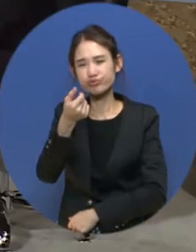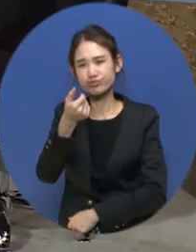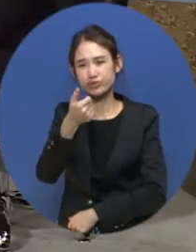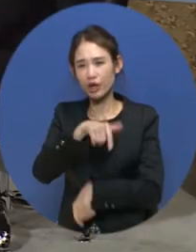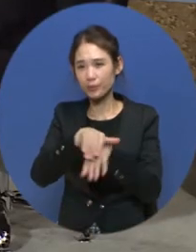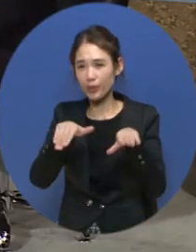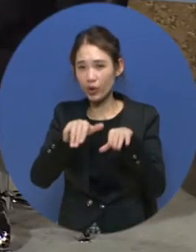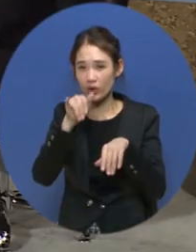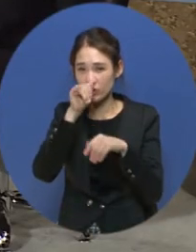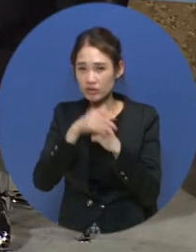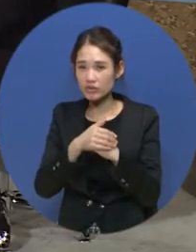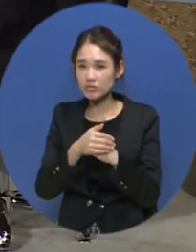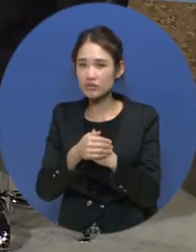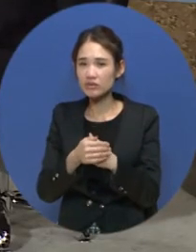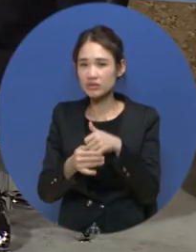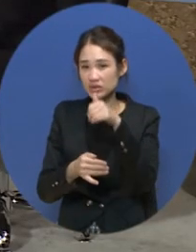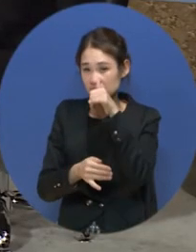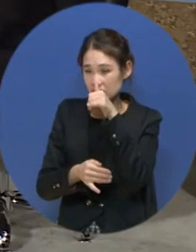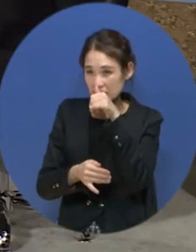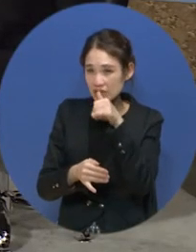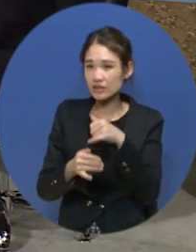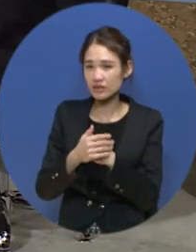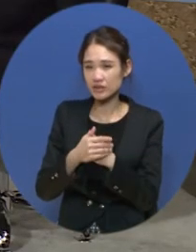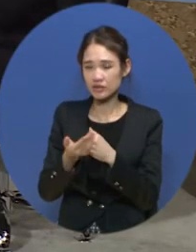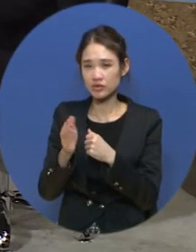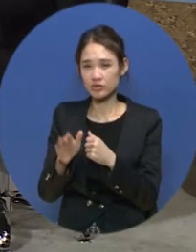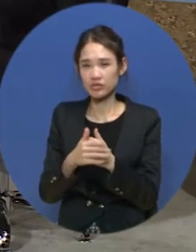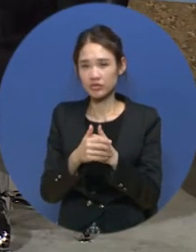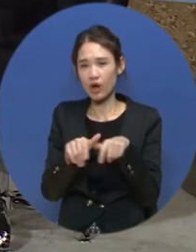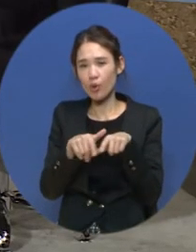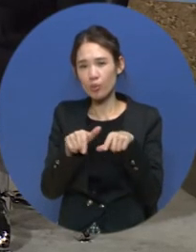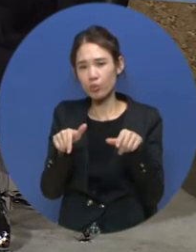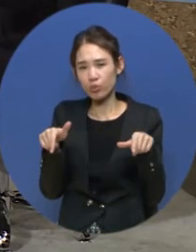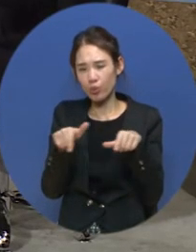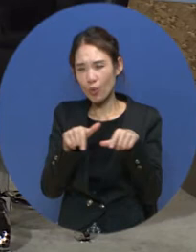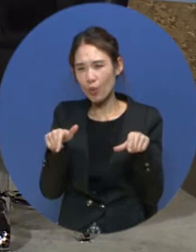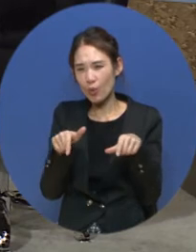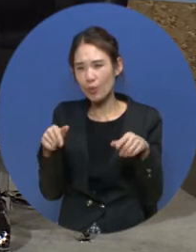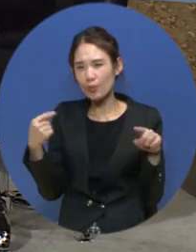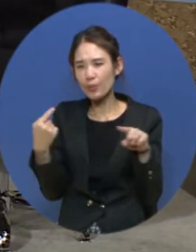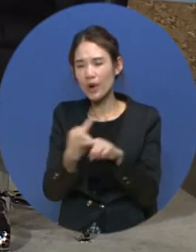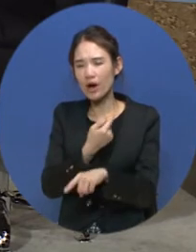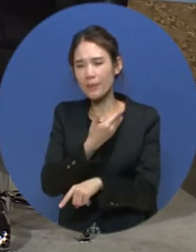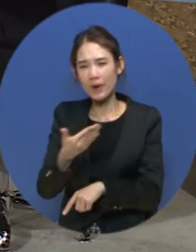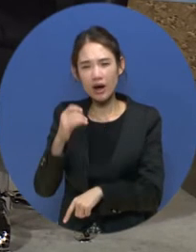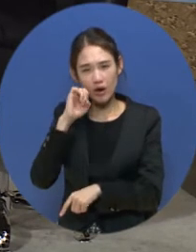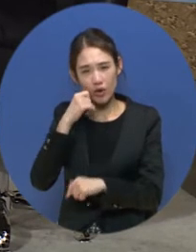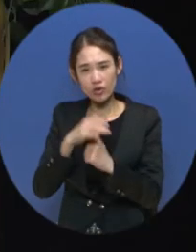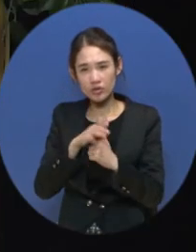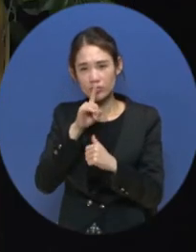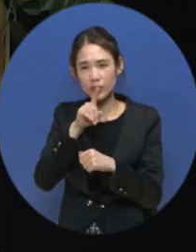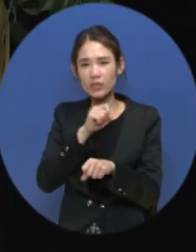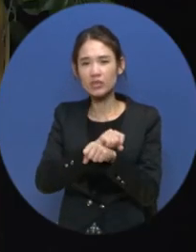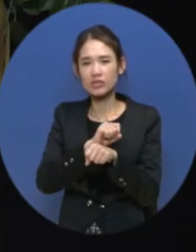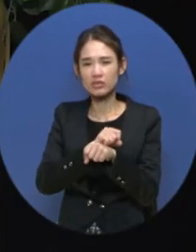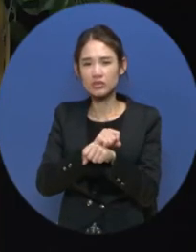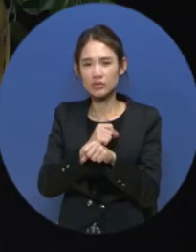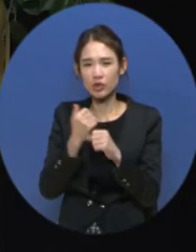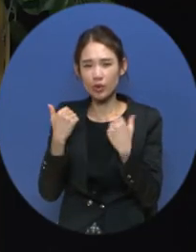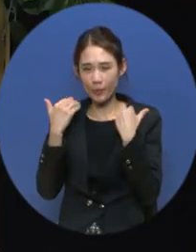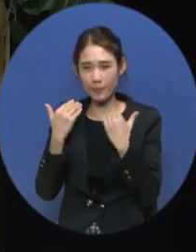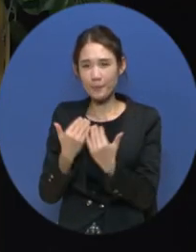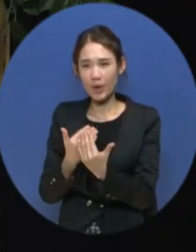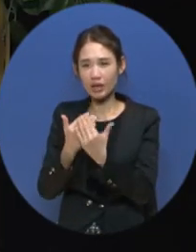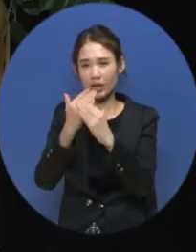보편화 있기는 있나요? 예, 예 있기는 있어요. 근데 보편화 될 수 있는 것은 아니에요. 아까도 말했듯이 발달 과정에